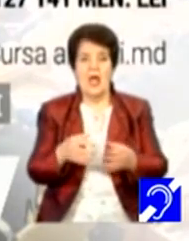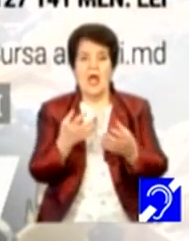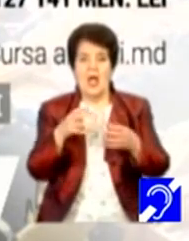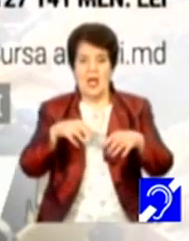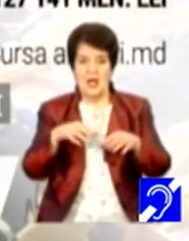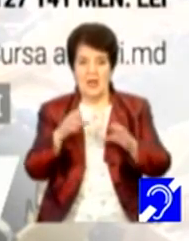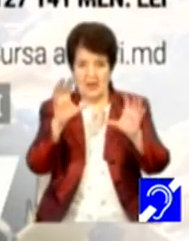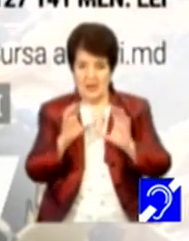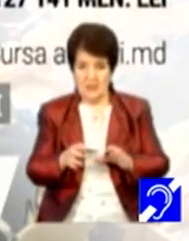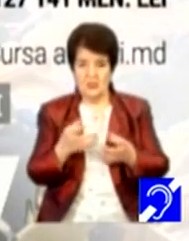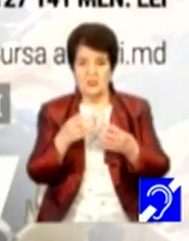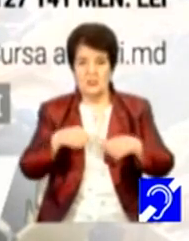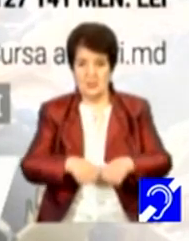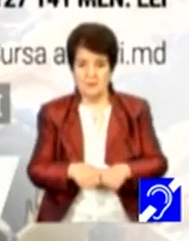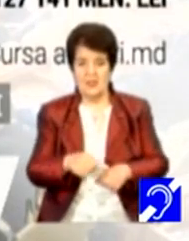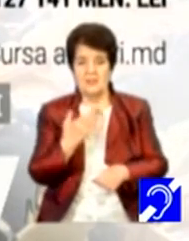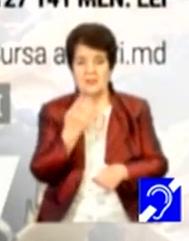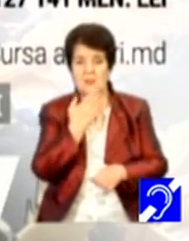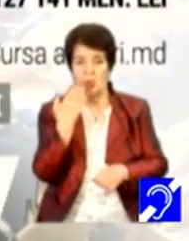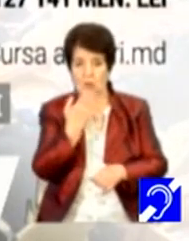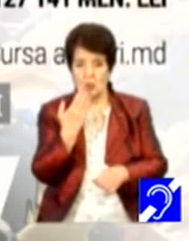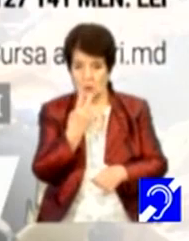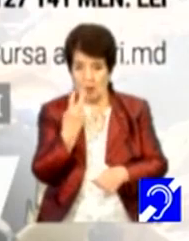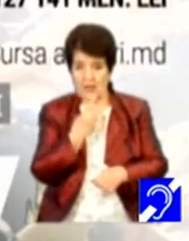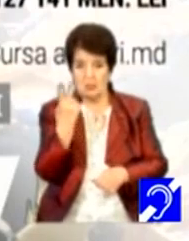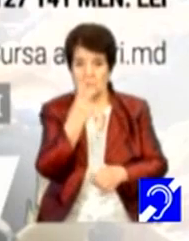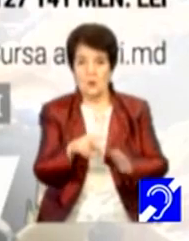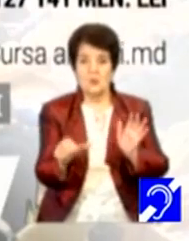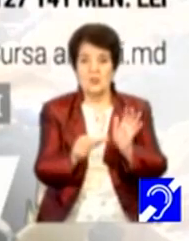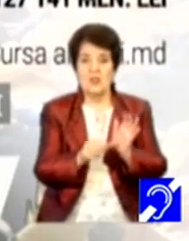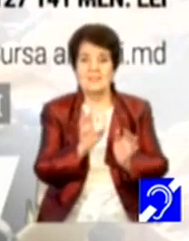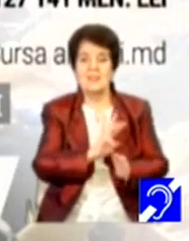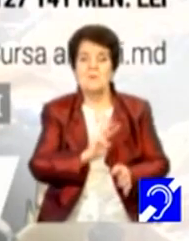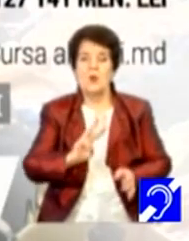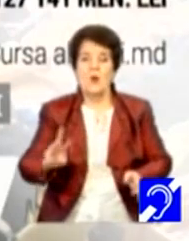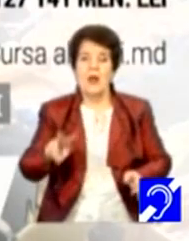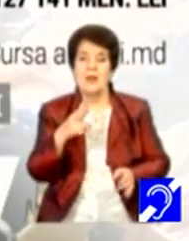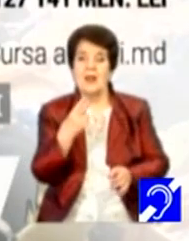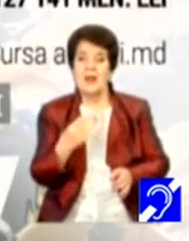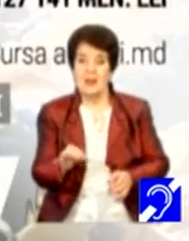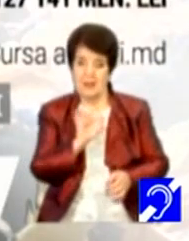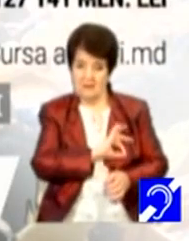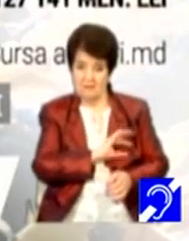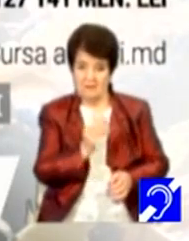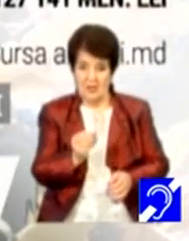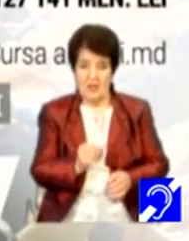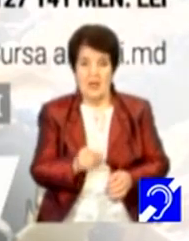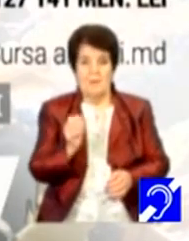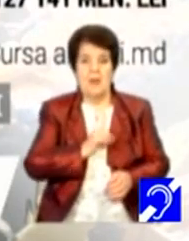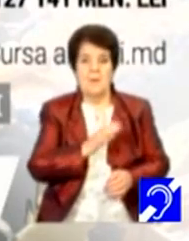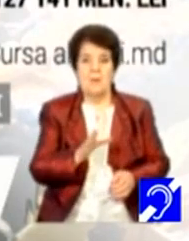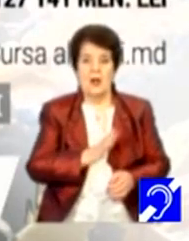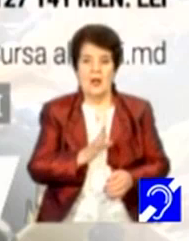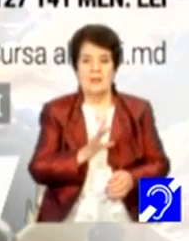Dreptății. În ultimii 2 ani ea a avut venituri de peste 26 de milioane de lei. În topul celor mai bogați